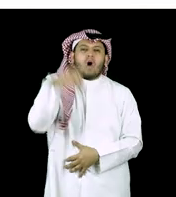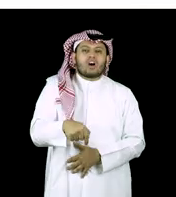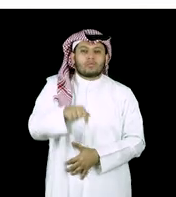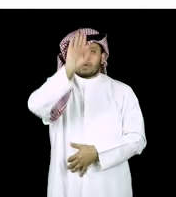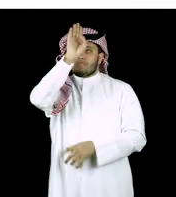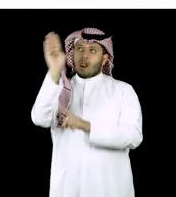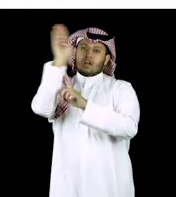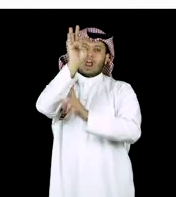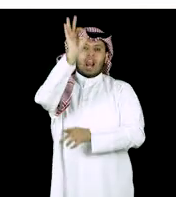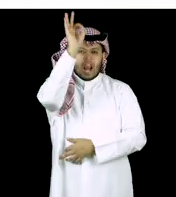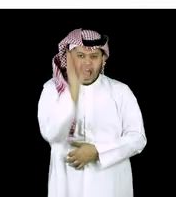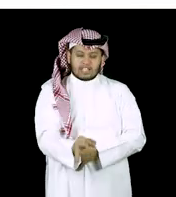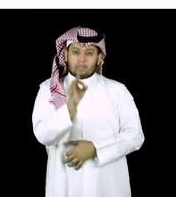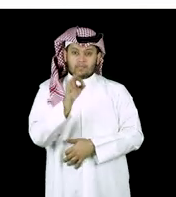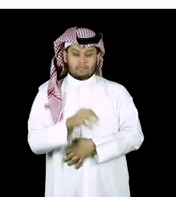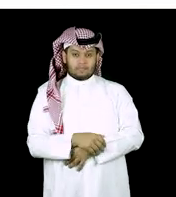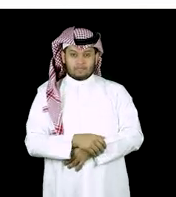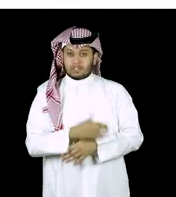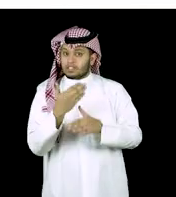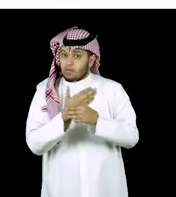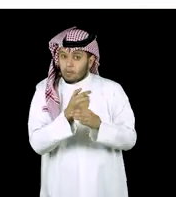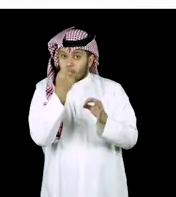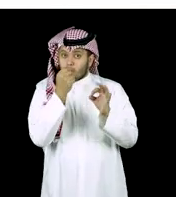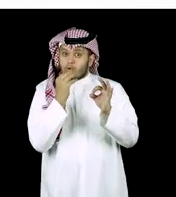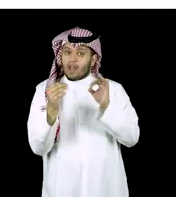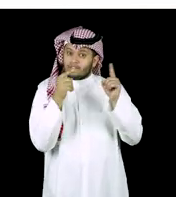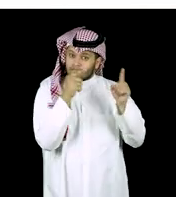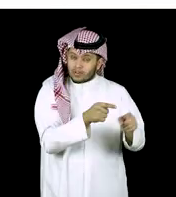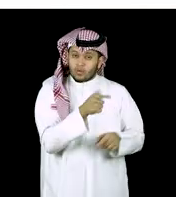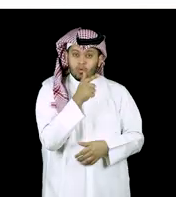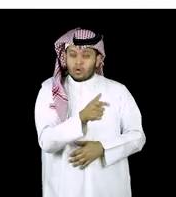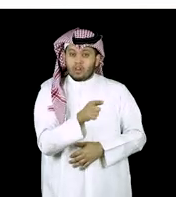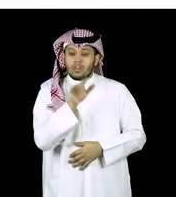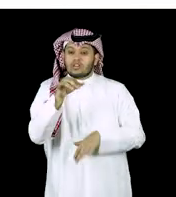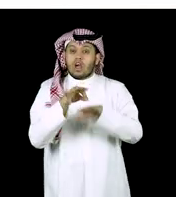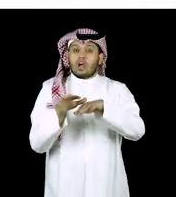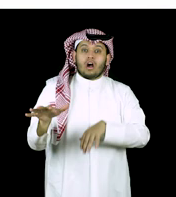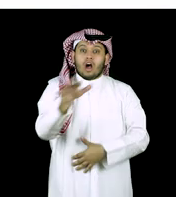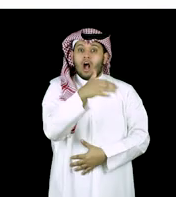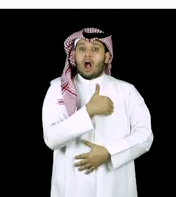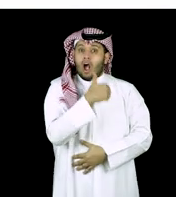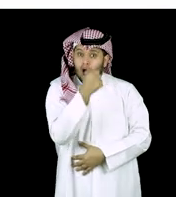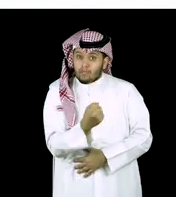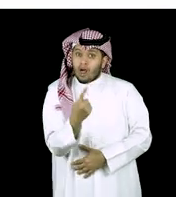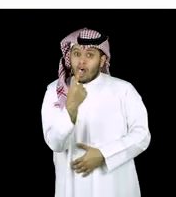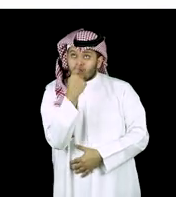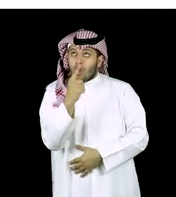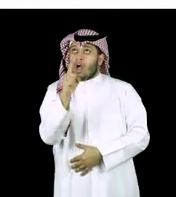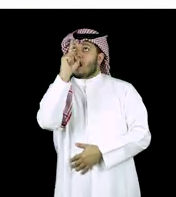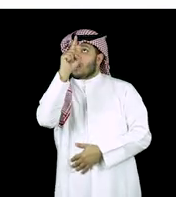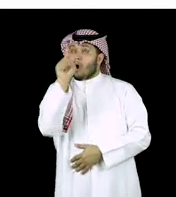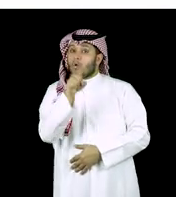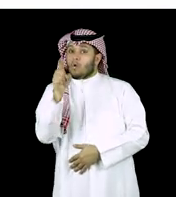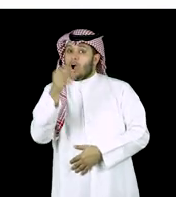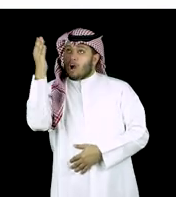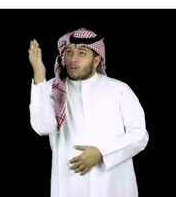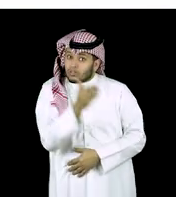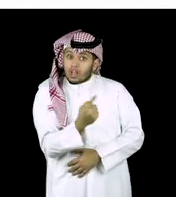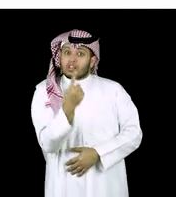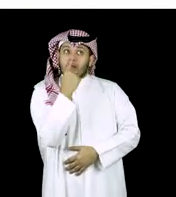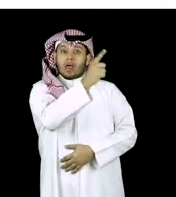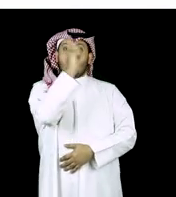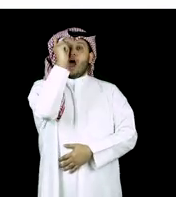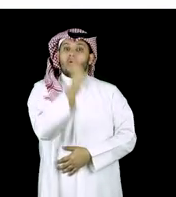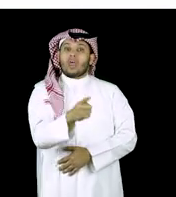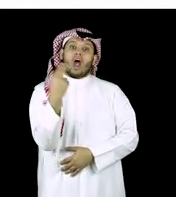الخليفة، لقوله تعالى: يا أيها الذين آمنوا أطيعوا الله وأطيعوا الرسول وأولي